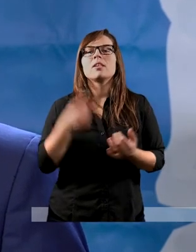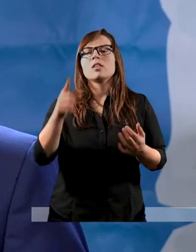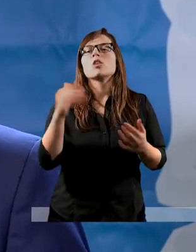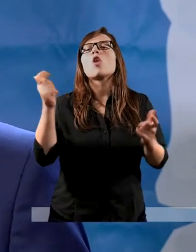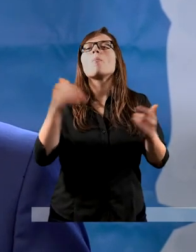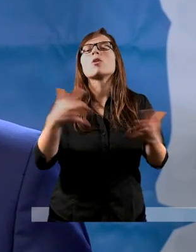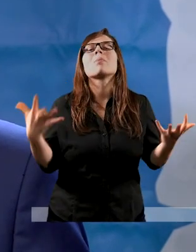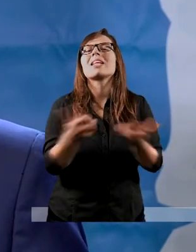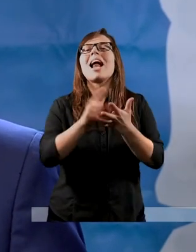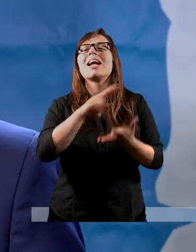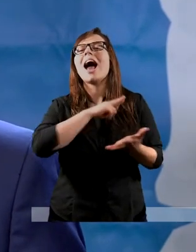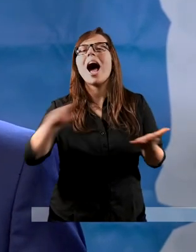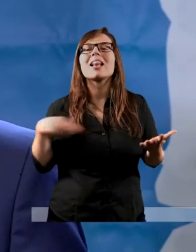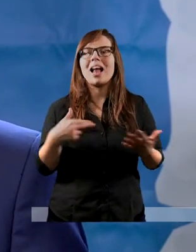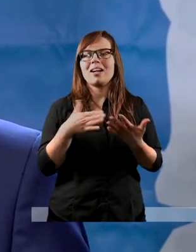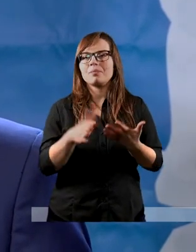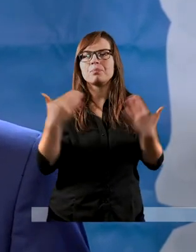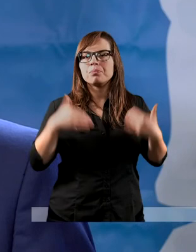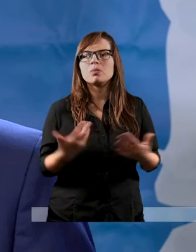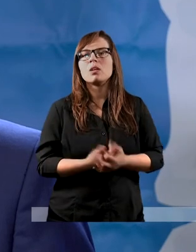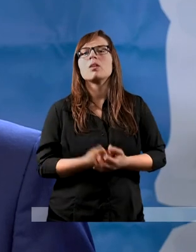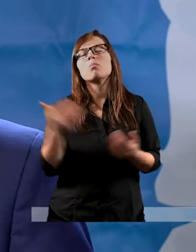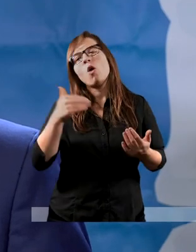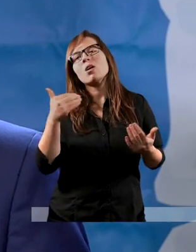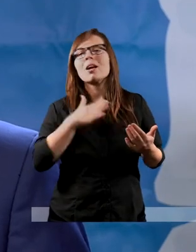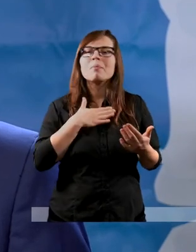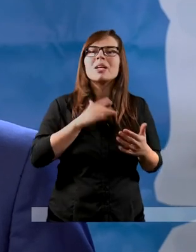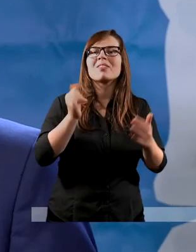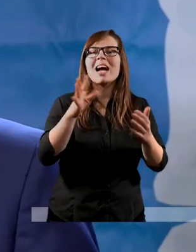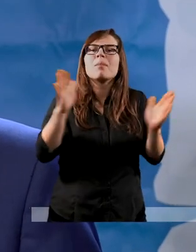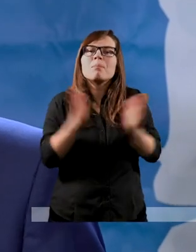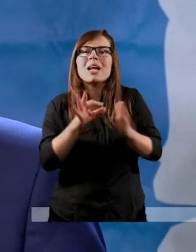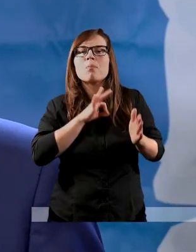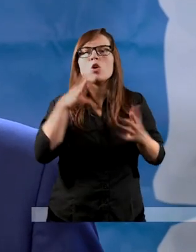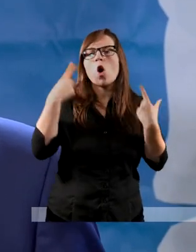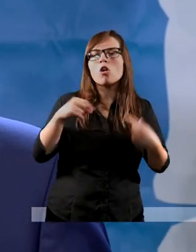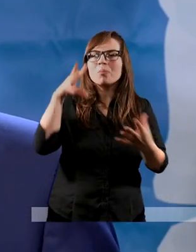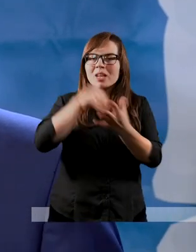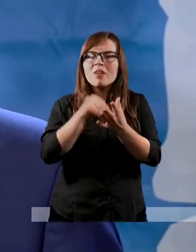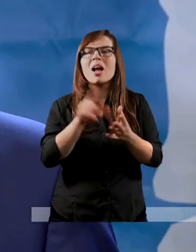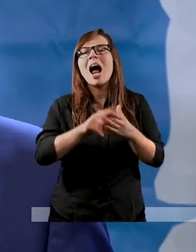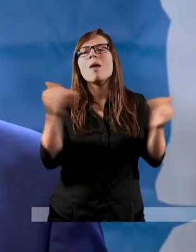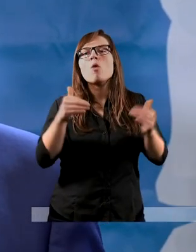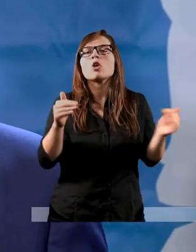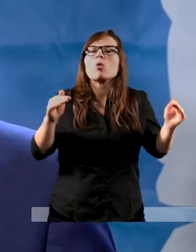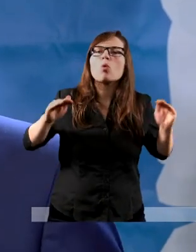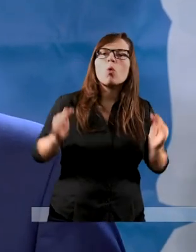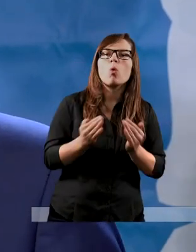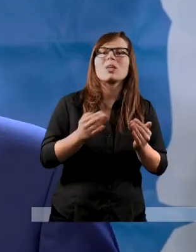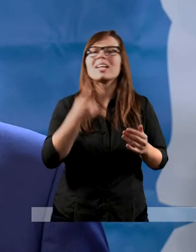Co możemy znaleźć dla nas? Tak po prostu. Może będzie mniej takich moich osobistych doświadczeń, ale takie może